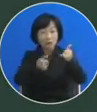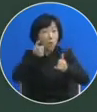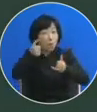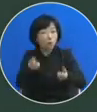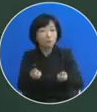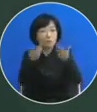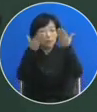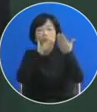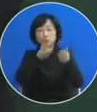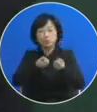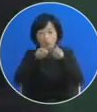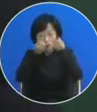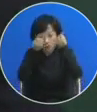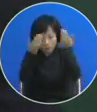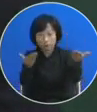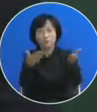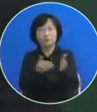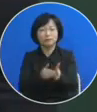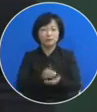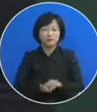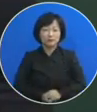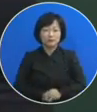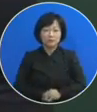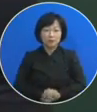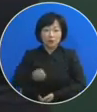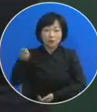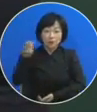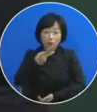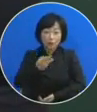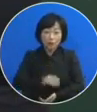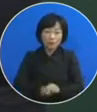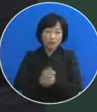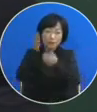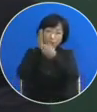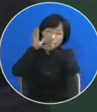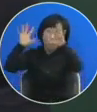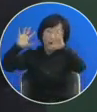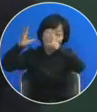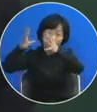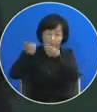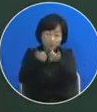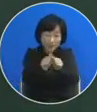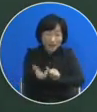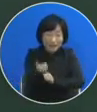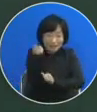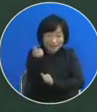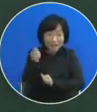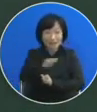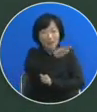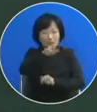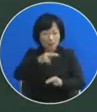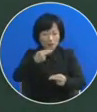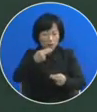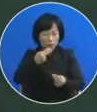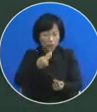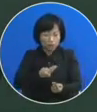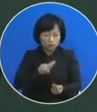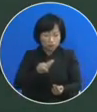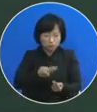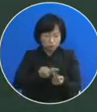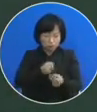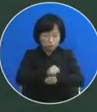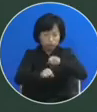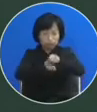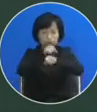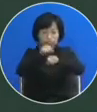who realized the blessing of Pentecost, God gave them this blessing. 여러분 천국 배경이 있습니다. 수장절의 응답을 하나님이 주셨다. We had the background of heaven. God